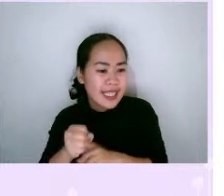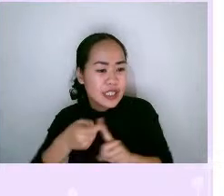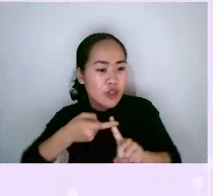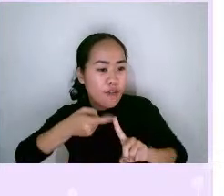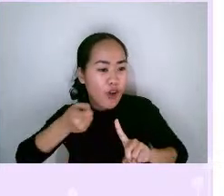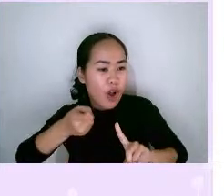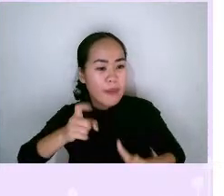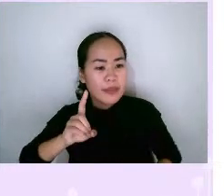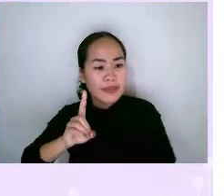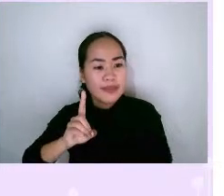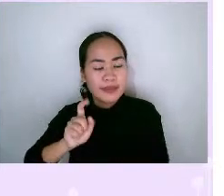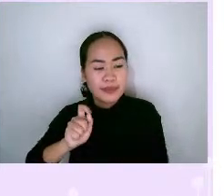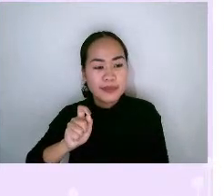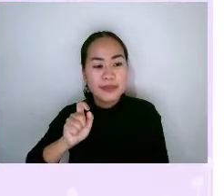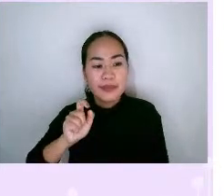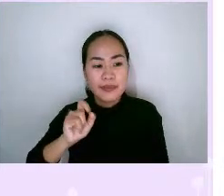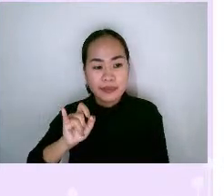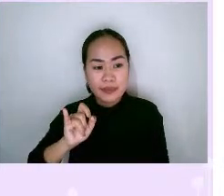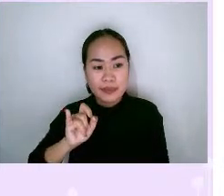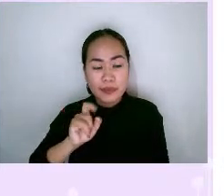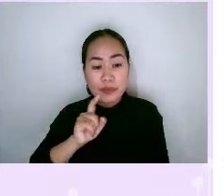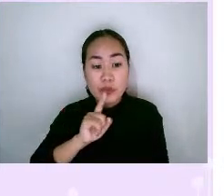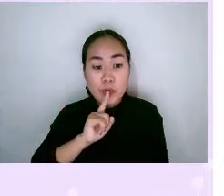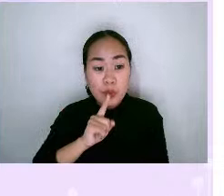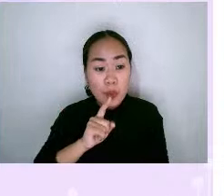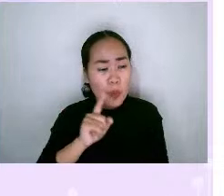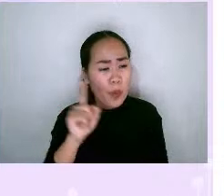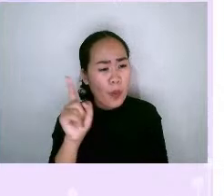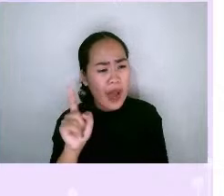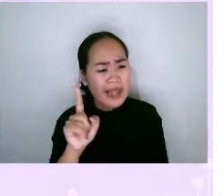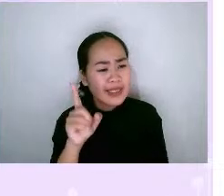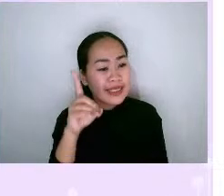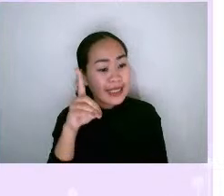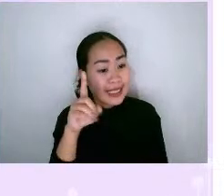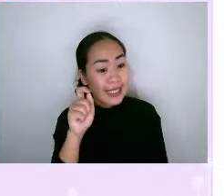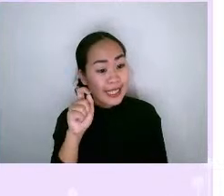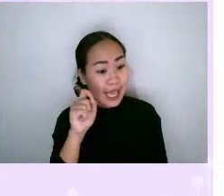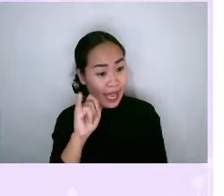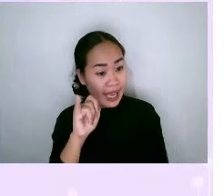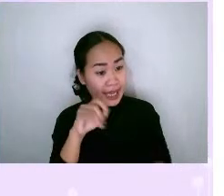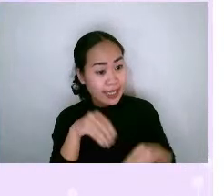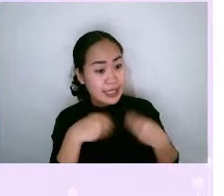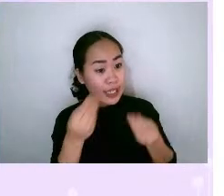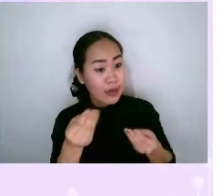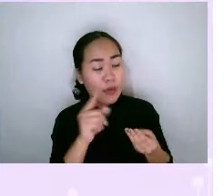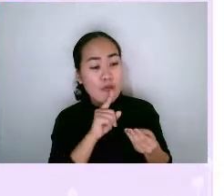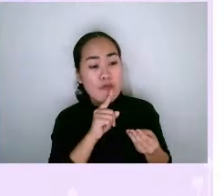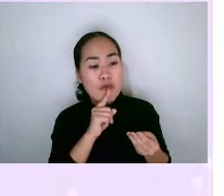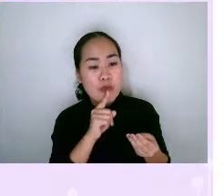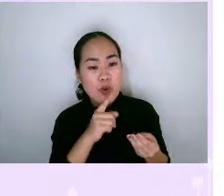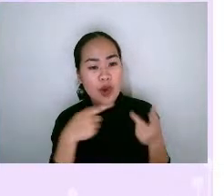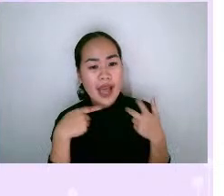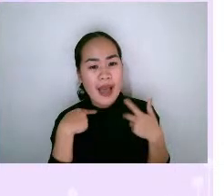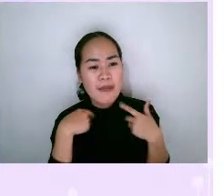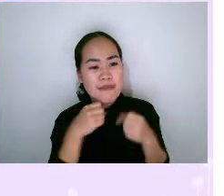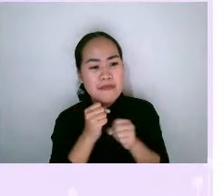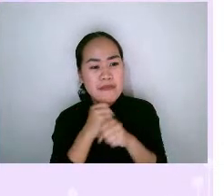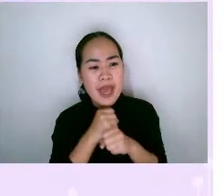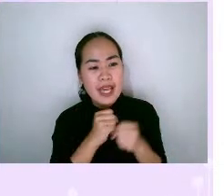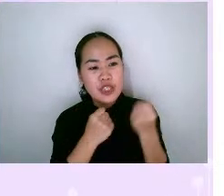Trade and Industry. So what the DTI gives would usually be an augmentation of